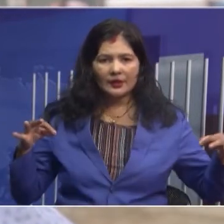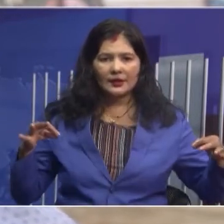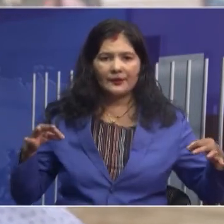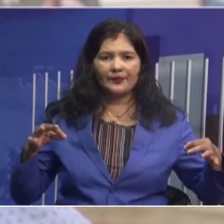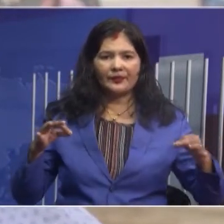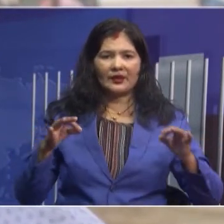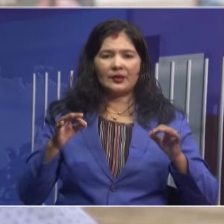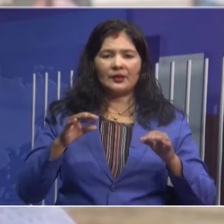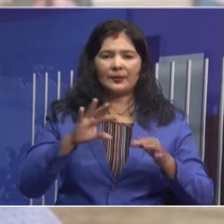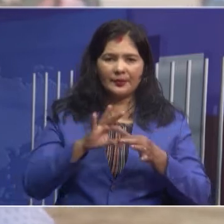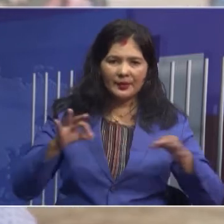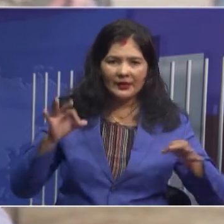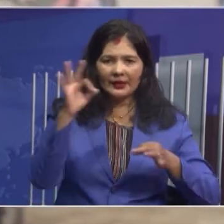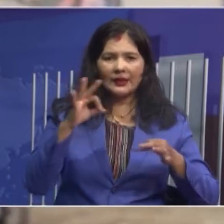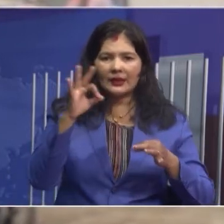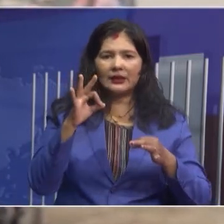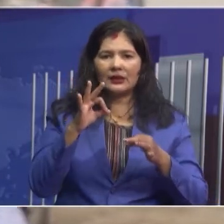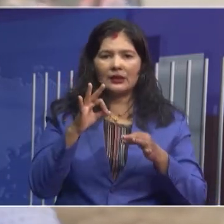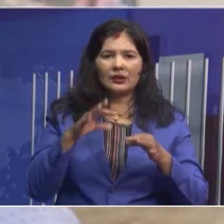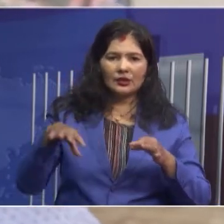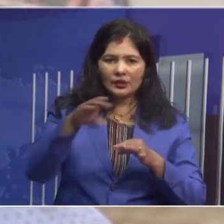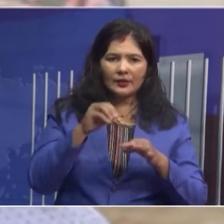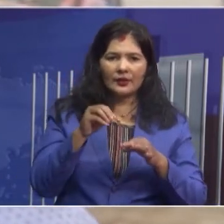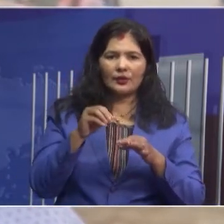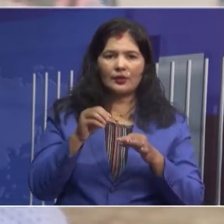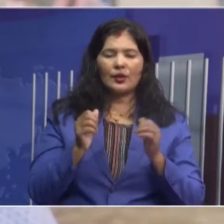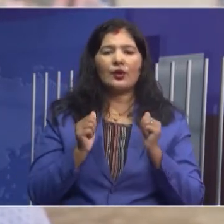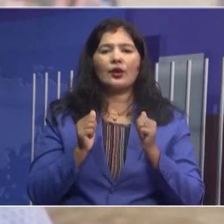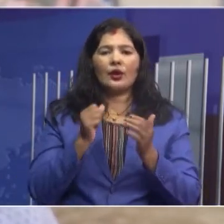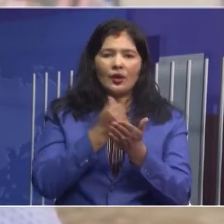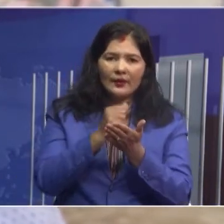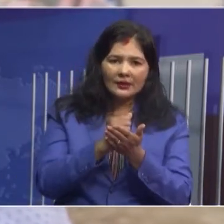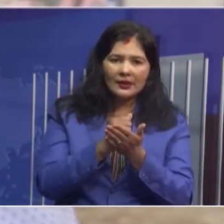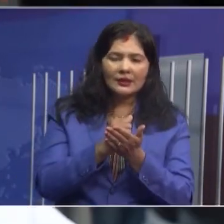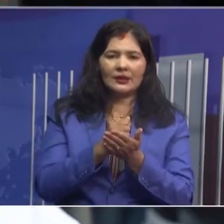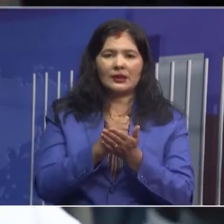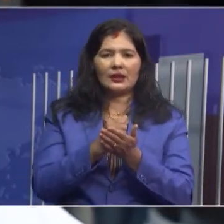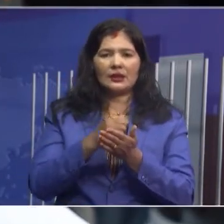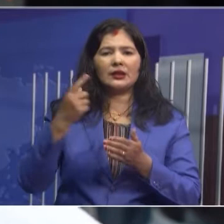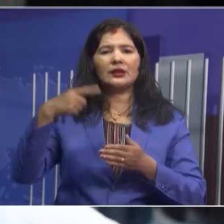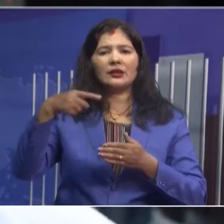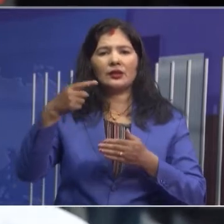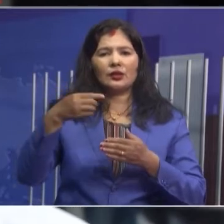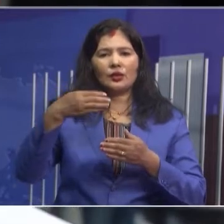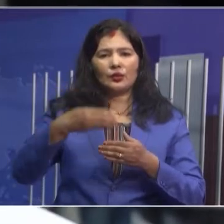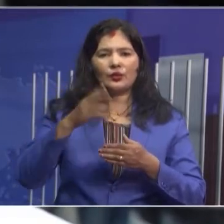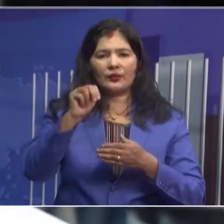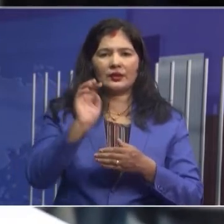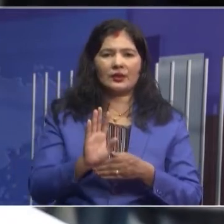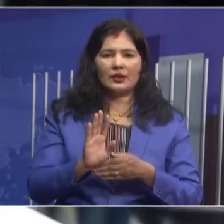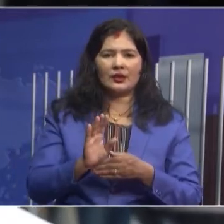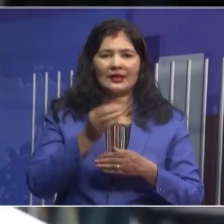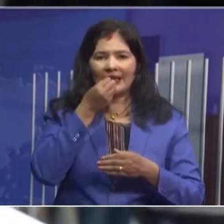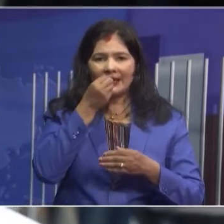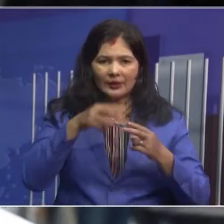मञ्च छ, विभिन्न निकायहरू छन्, ती सबैको संयुक्त प्रयास भनेको कन्टिन्यू निरन्तर रूपमा हुनुपर्छ भन्ने मलाई लाग्छ। यो विशेष गरी खाद्य